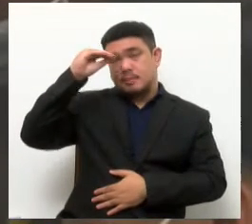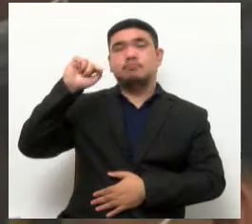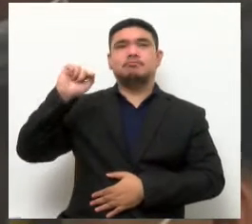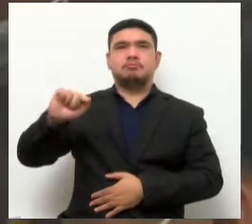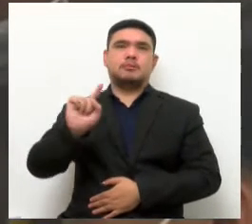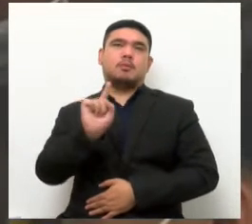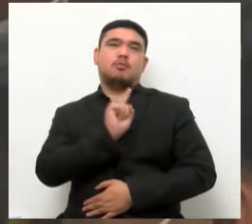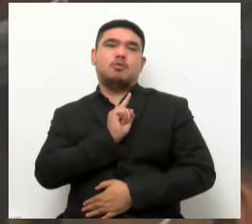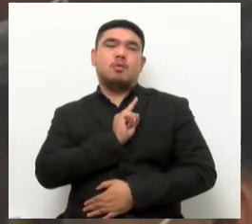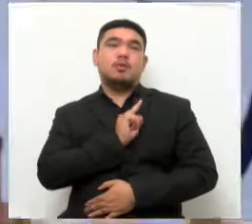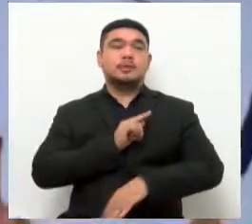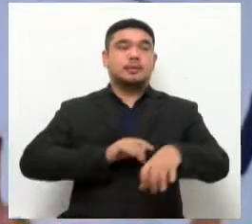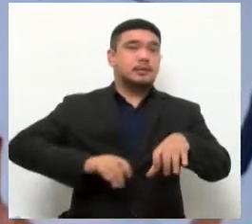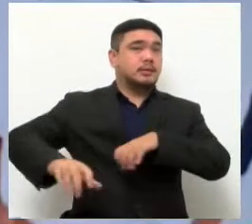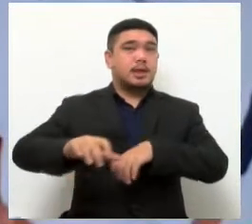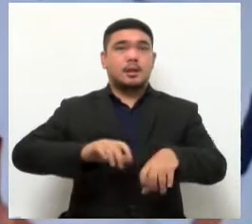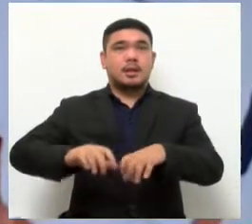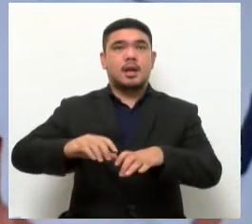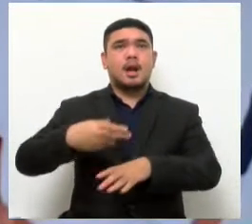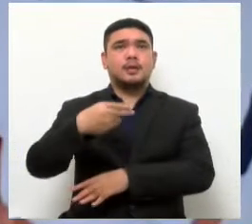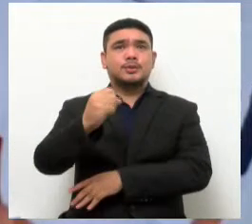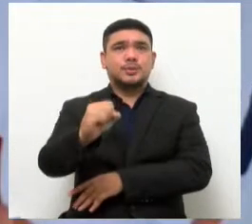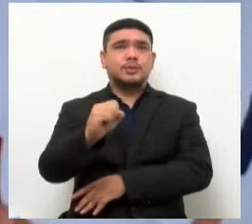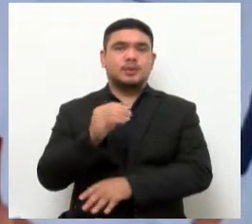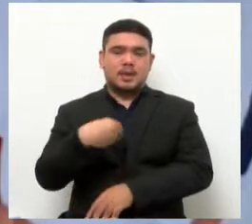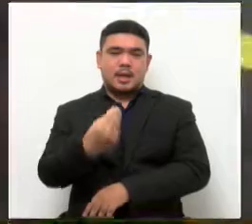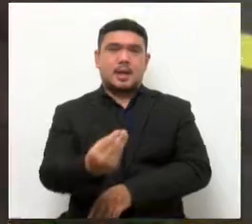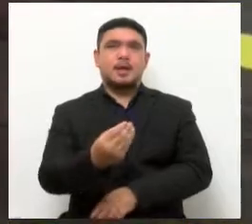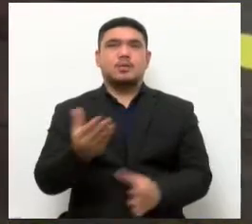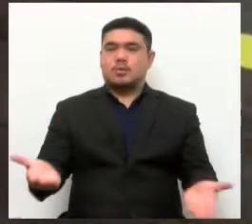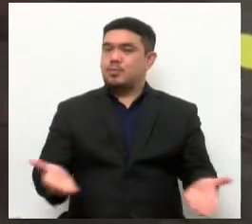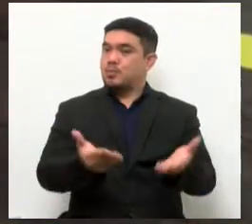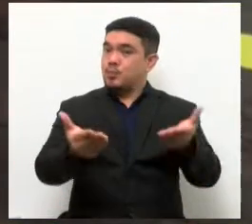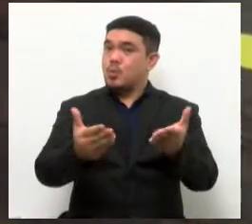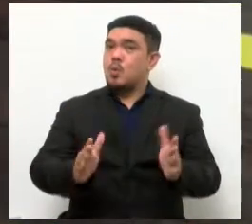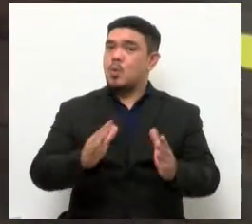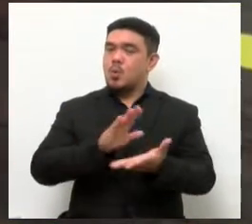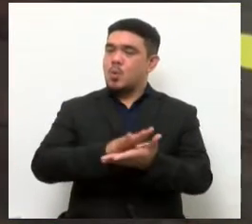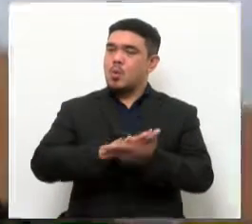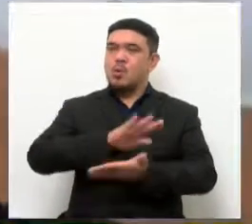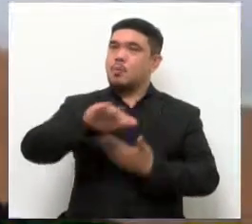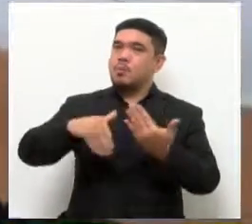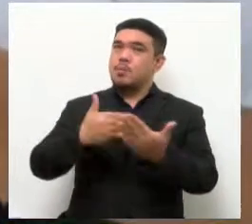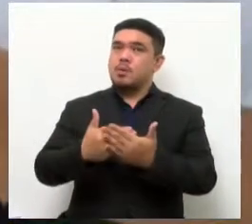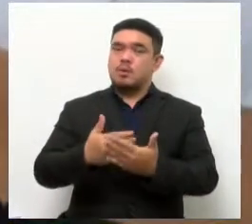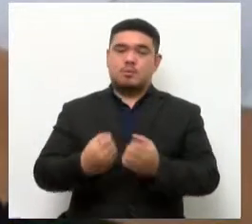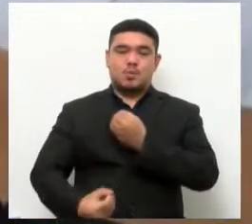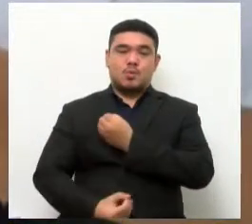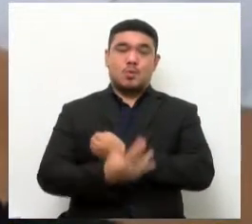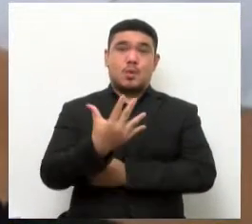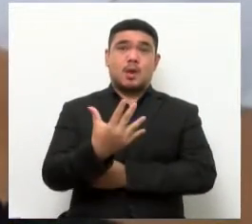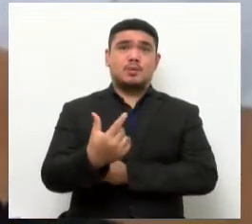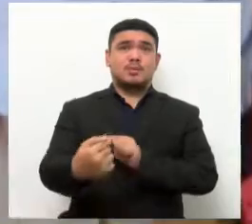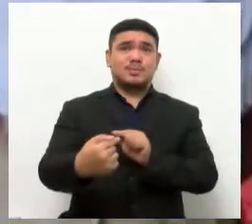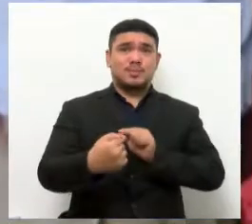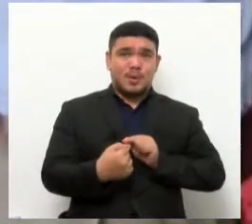ารกิจหลักในการบริหารจัดการศึกษาและส่งเสริมสนับสนุนให้ประชากรวัยเรียนทุกคนได้รับโอกาสทางการศึกษา